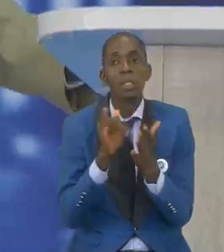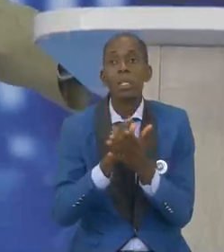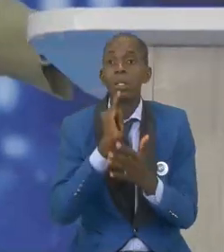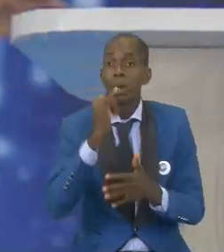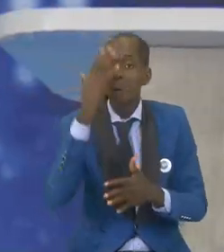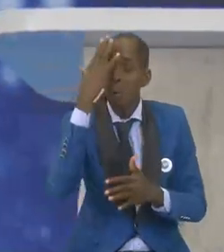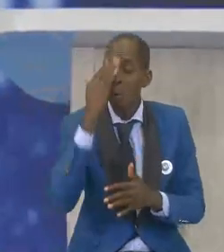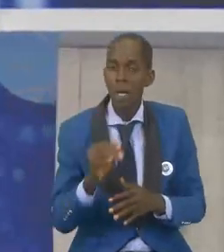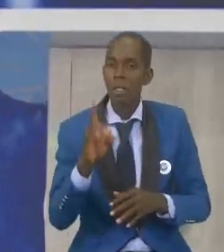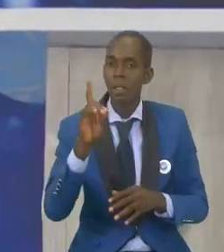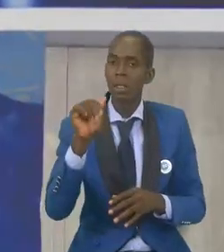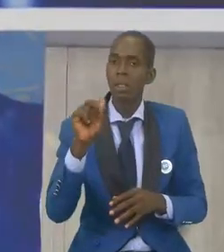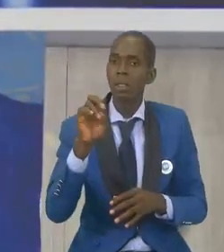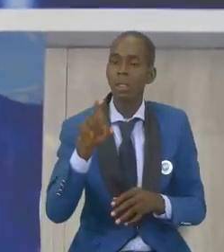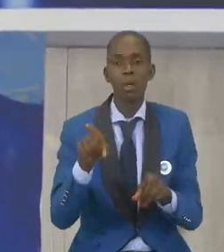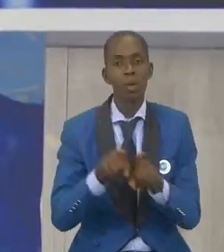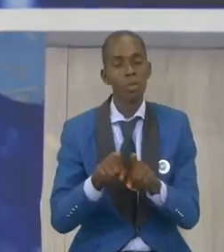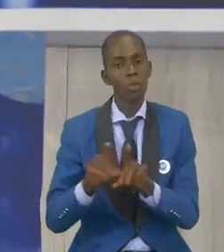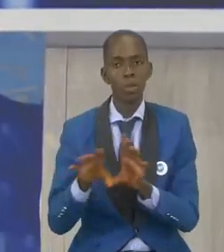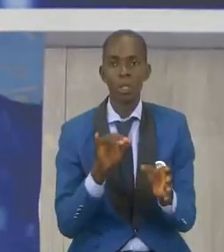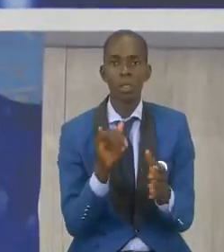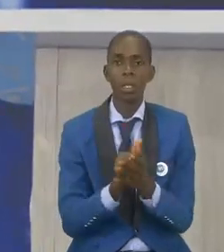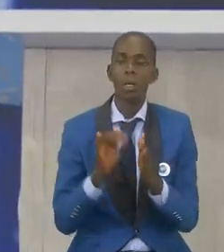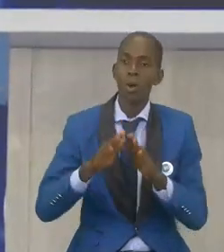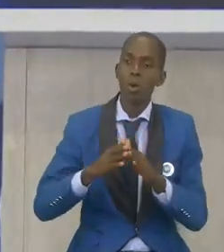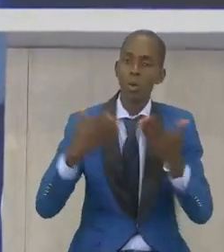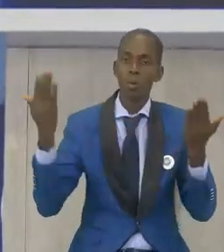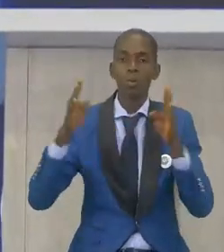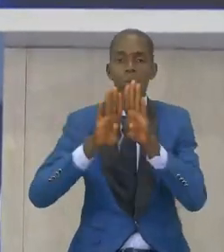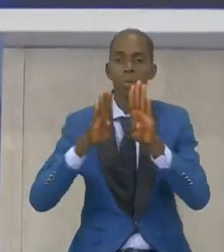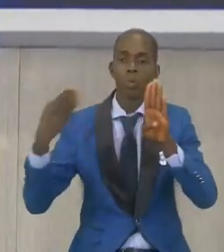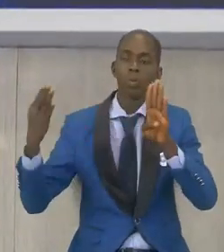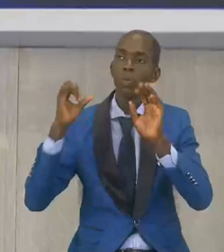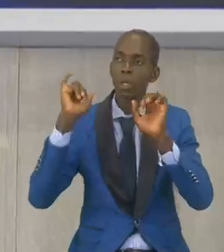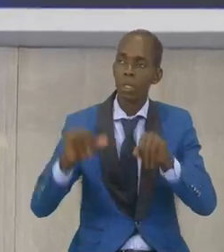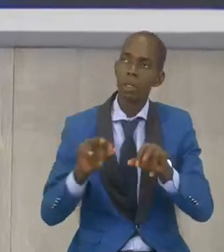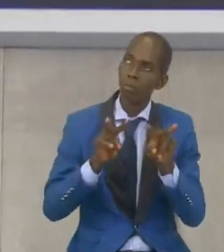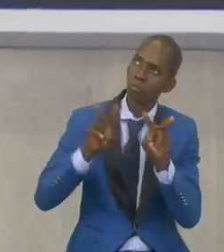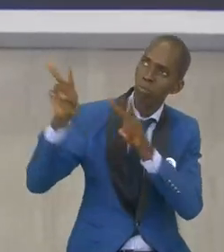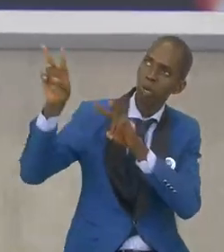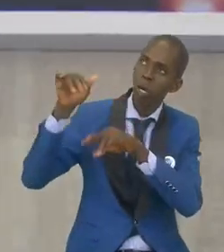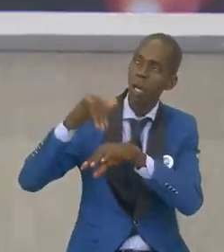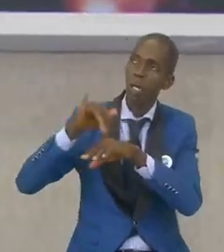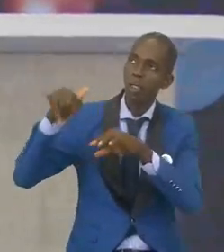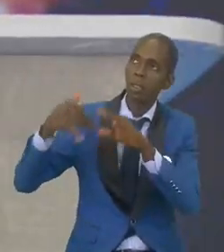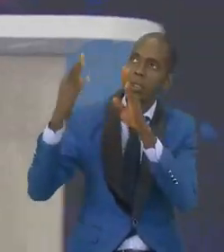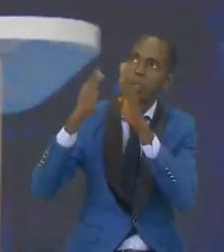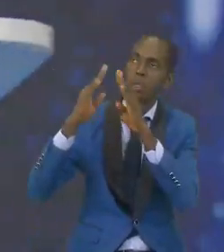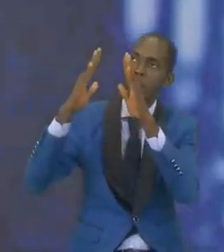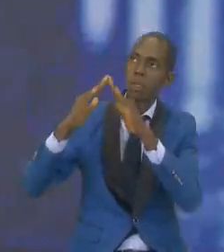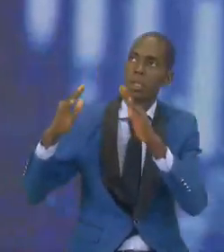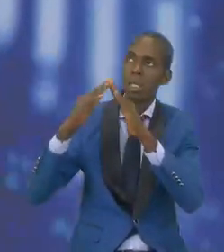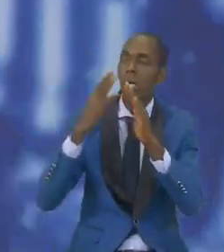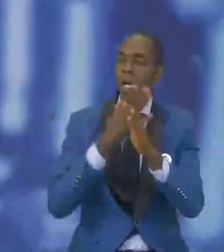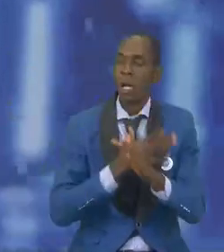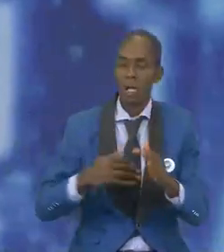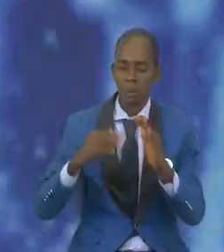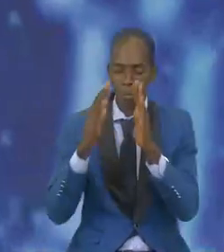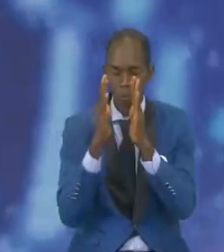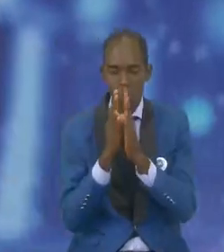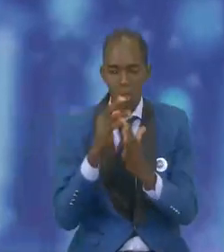Dieu exauce la prière c'est après la ouvert sa fenêtre afin qu'il fasse Jérusalem